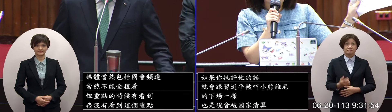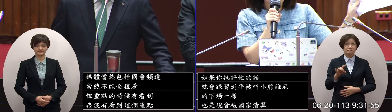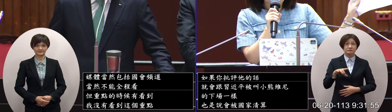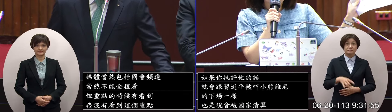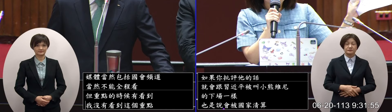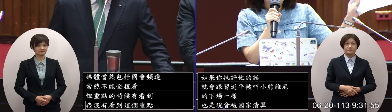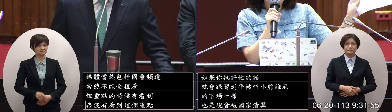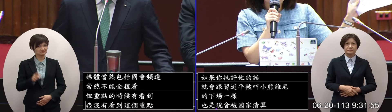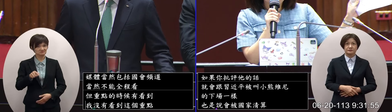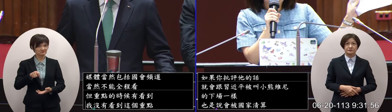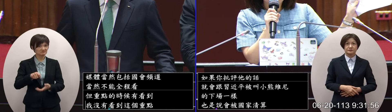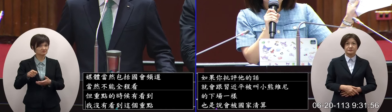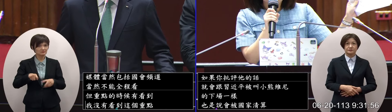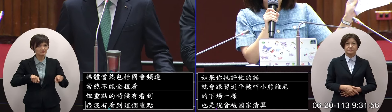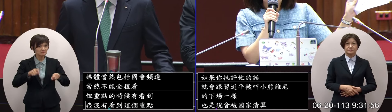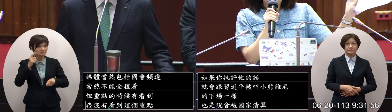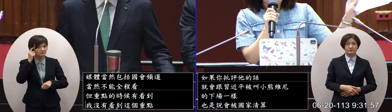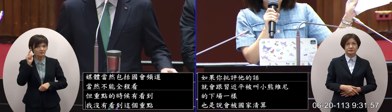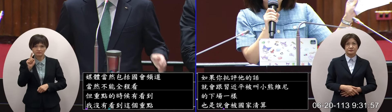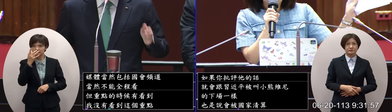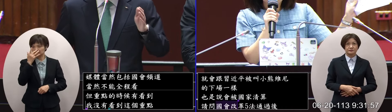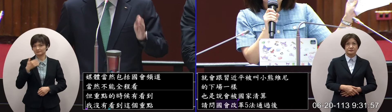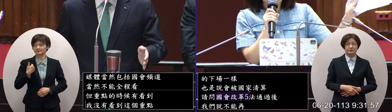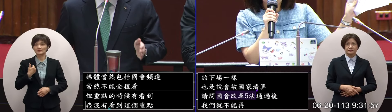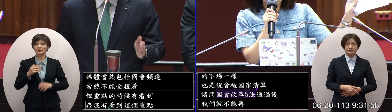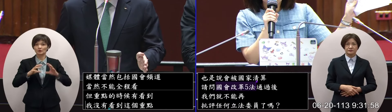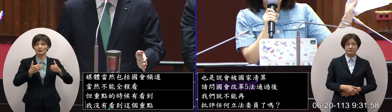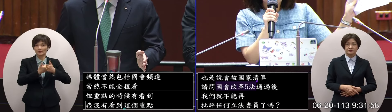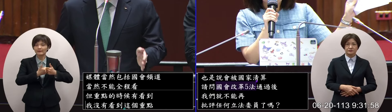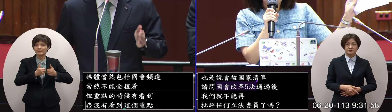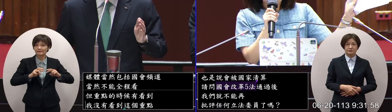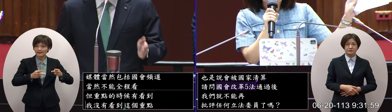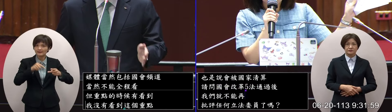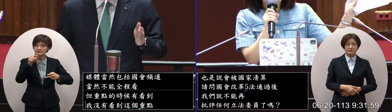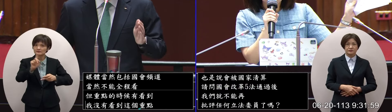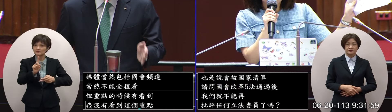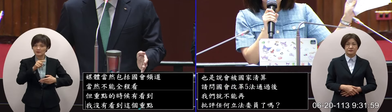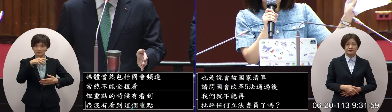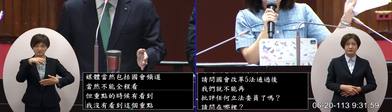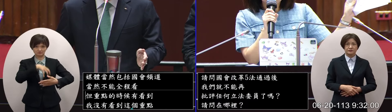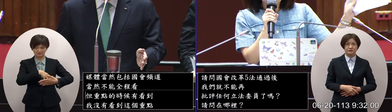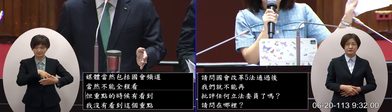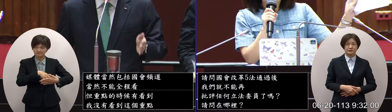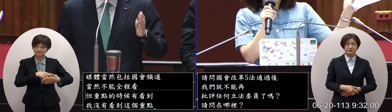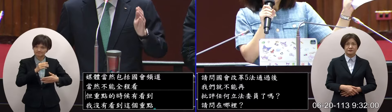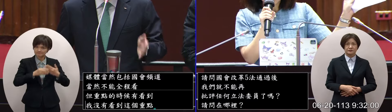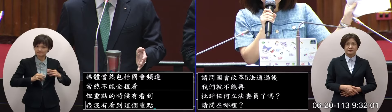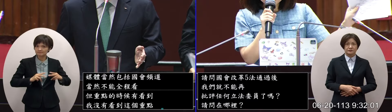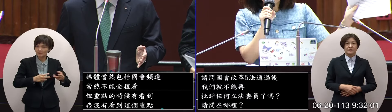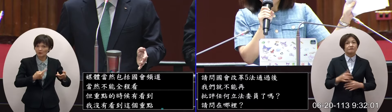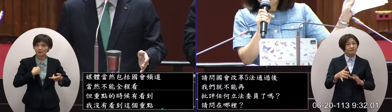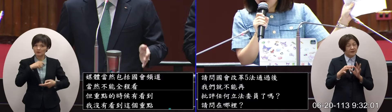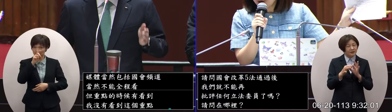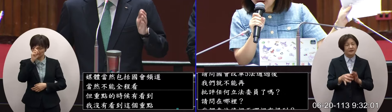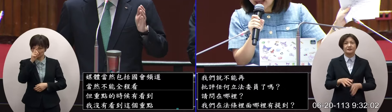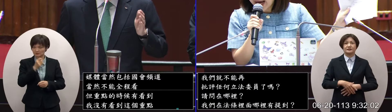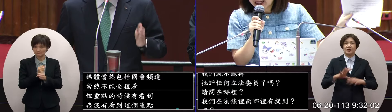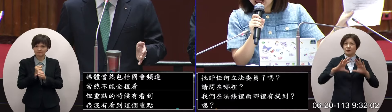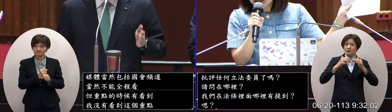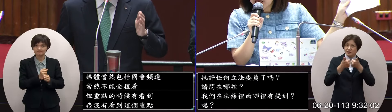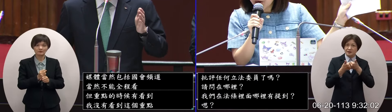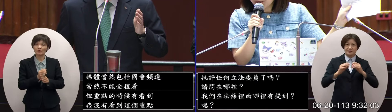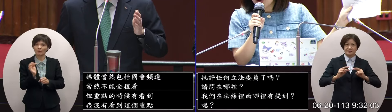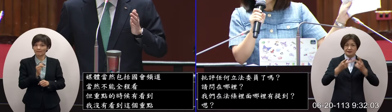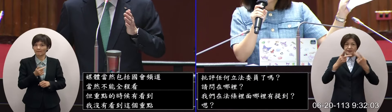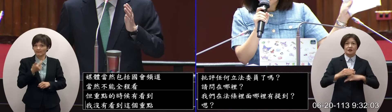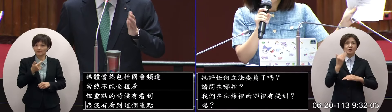不知道委员这个提案是什么意思？国会改革是国会内部的改革，我希望它更有效率，立法品质更高。 所以嘛，国会改革